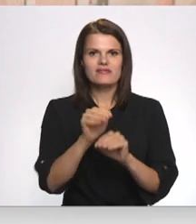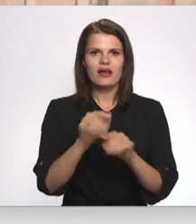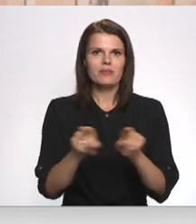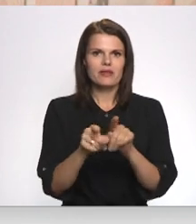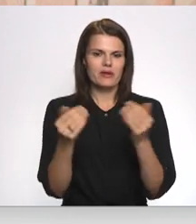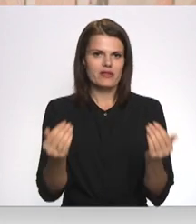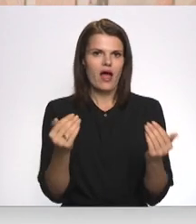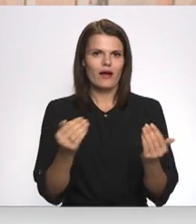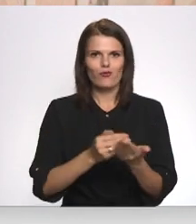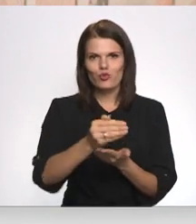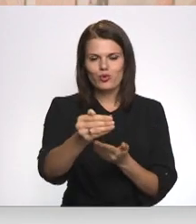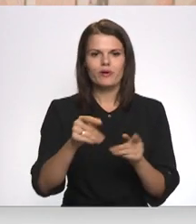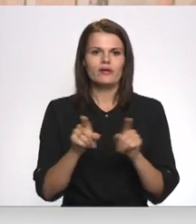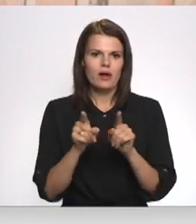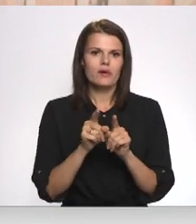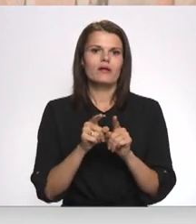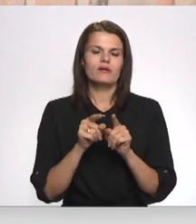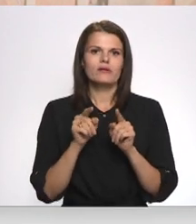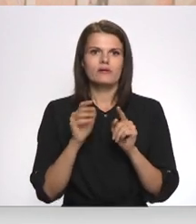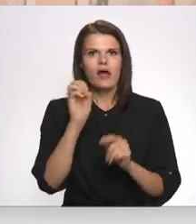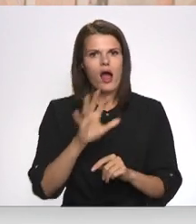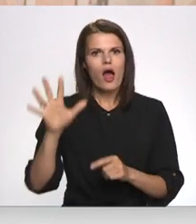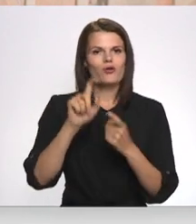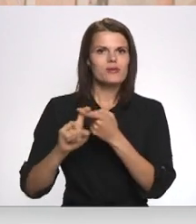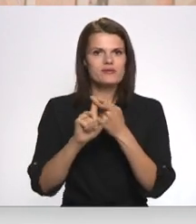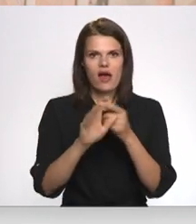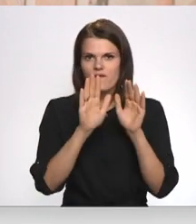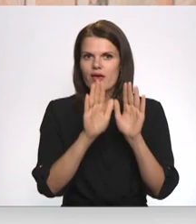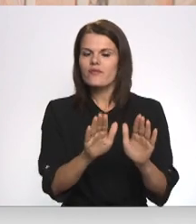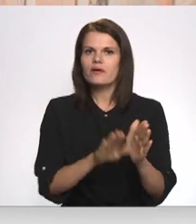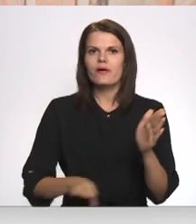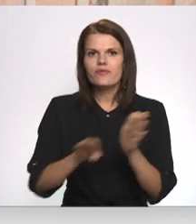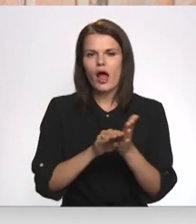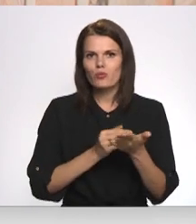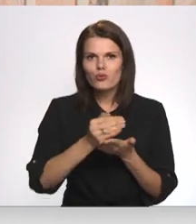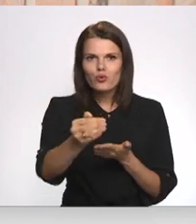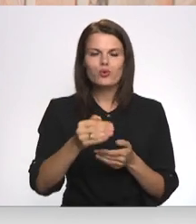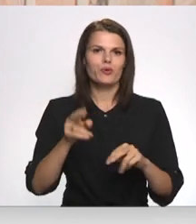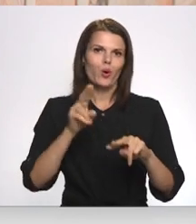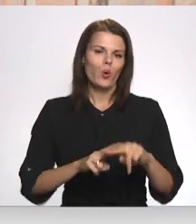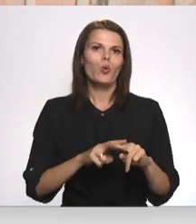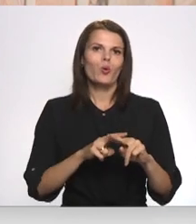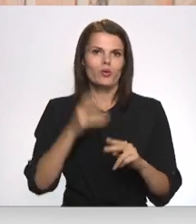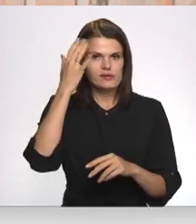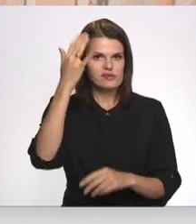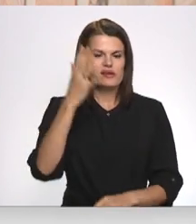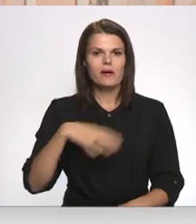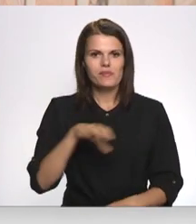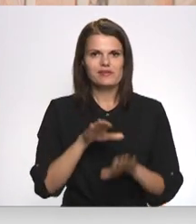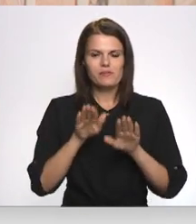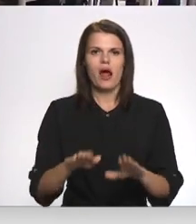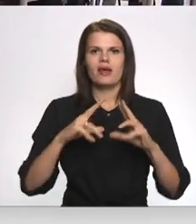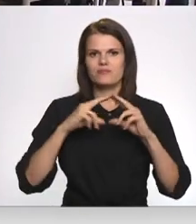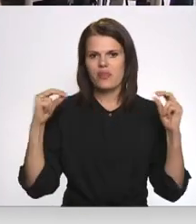esošais. Tas būtu Eiropas Savienība, dalība turpinātu un arī ceram, ka mēs paliksim